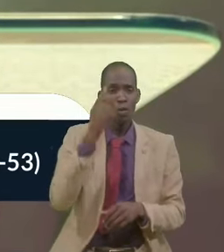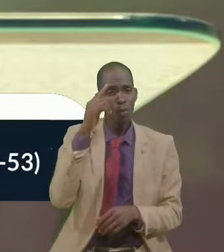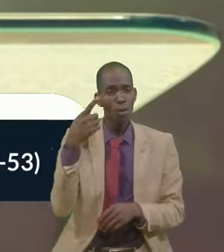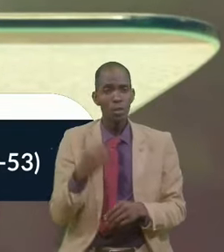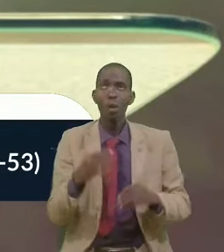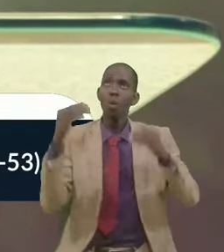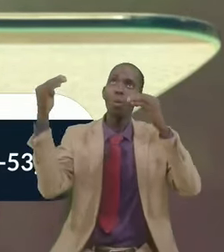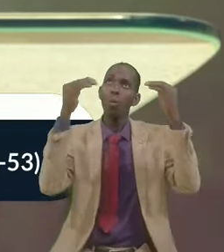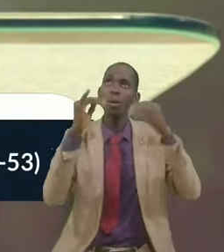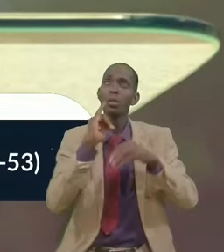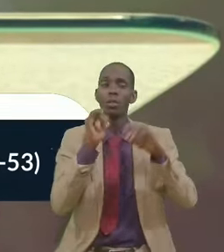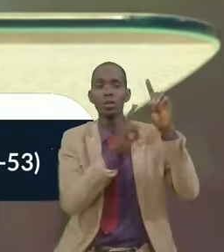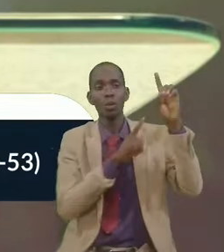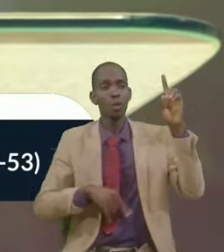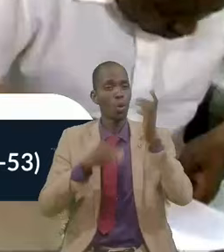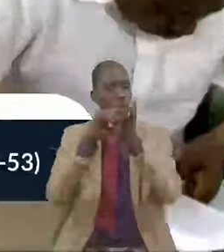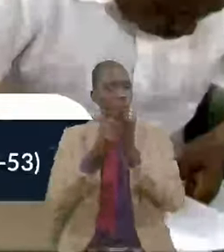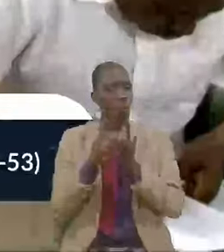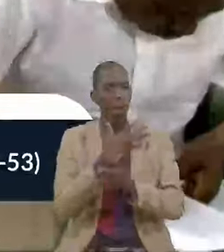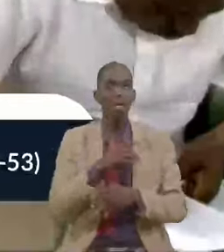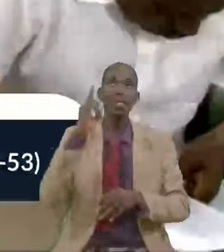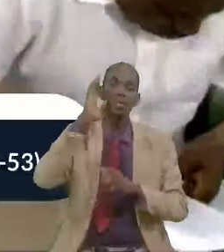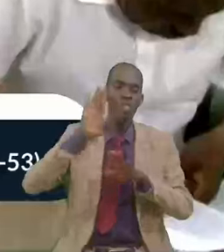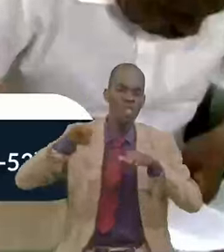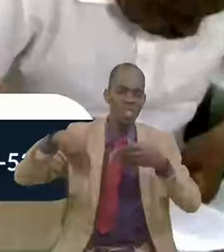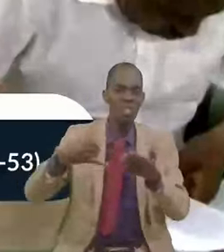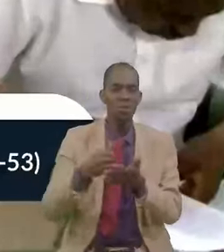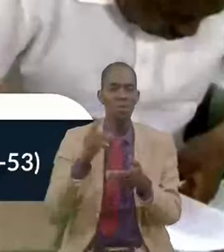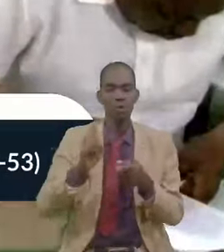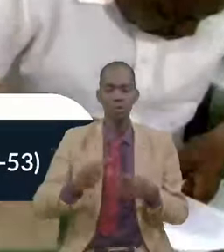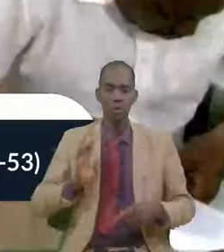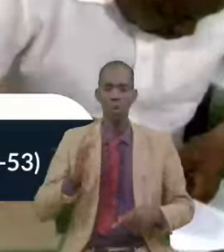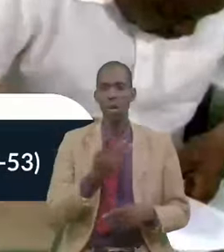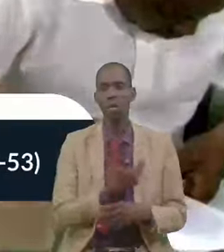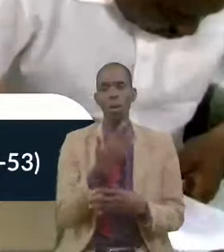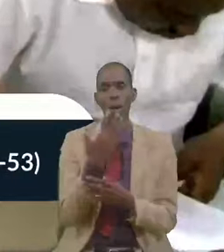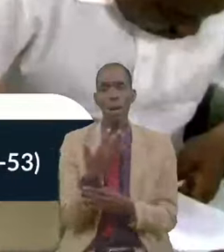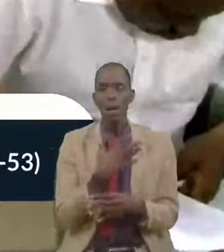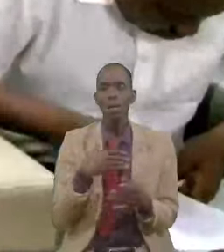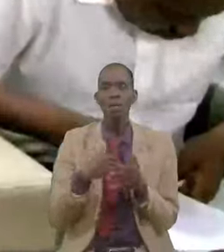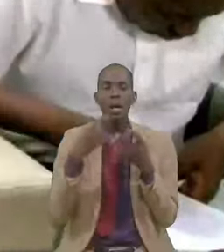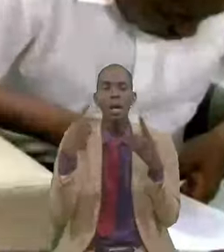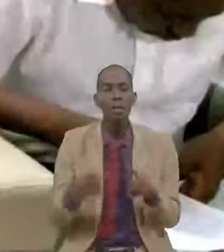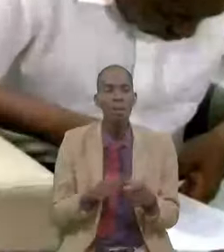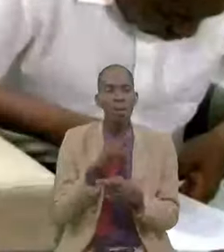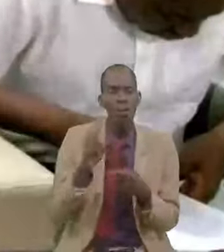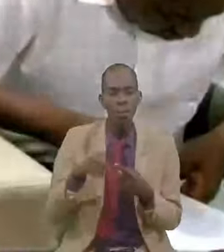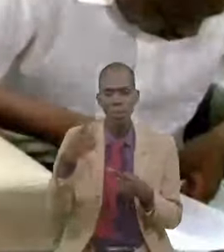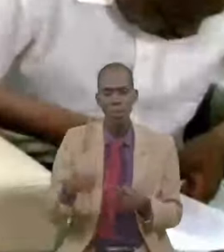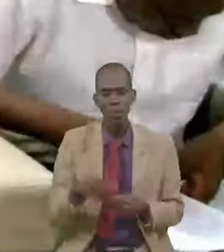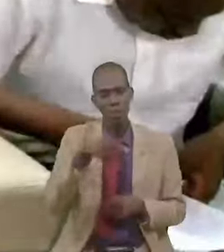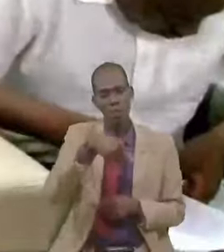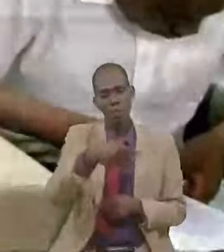la victoire appartient à l'Éternel et il vous livre entre nos mains. Aussitôt que le Philistin se mit